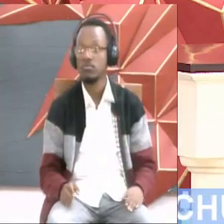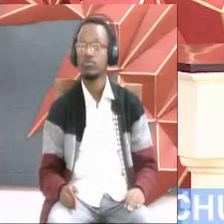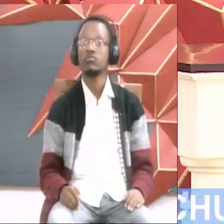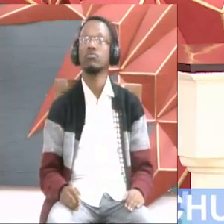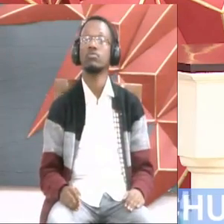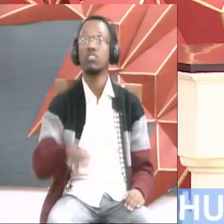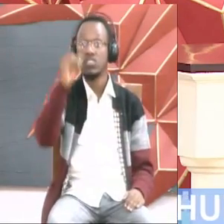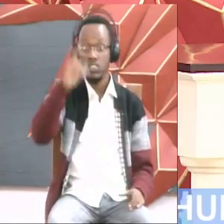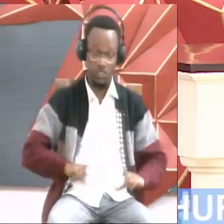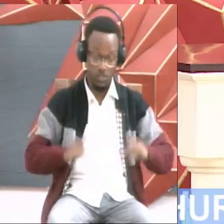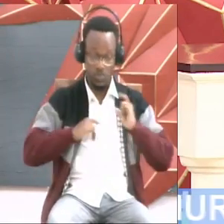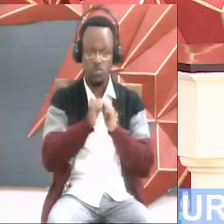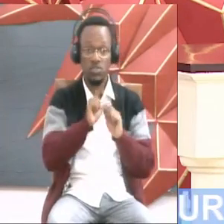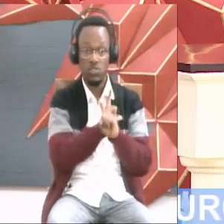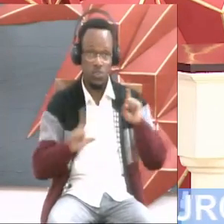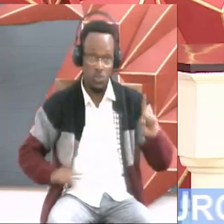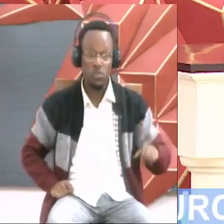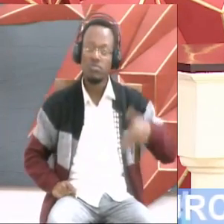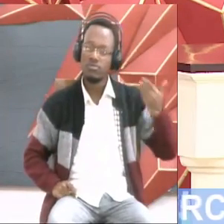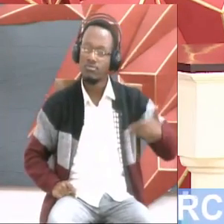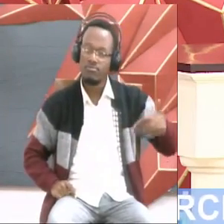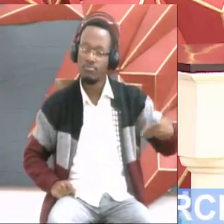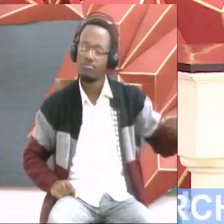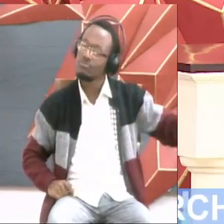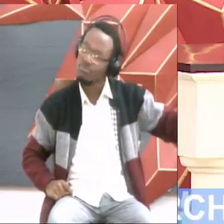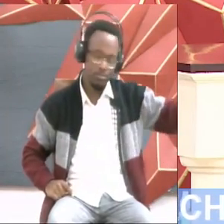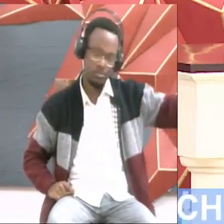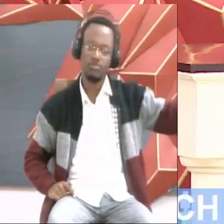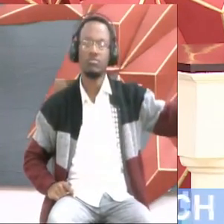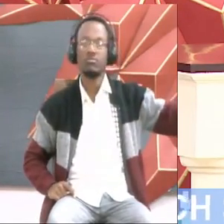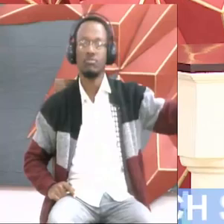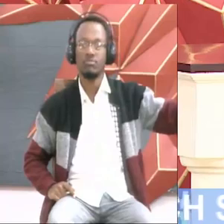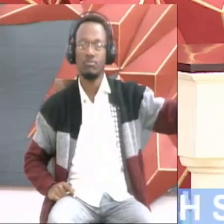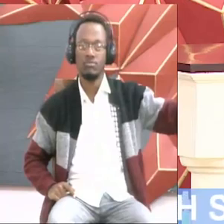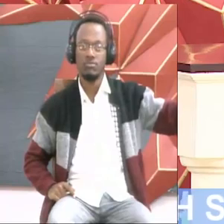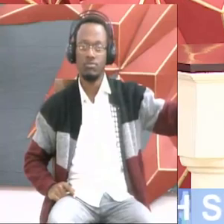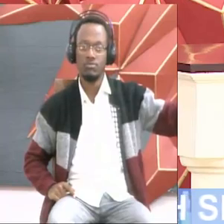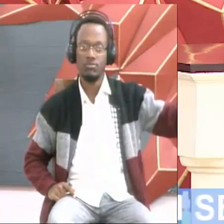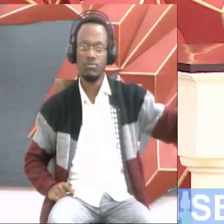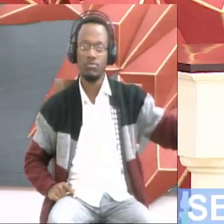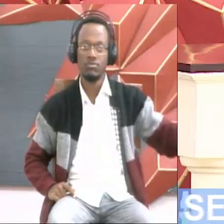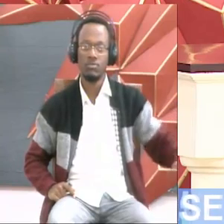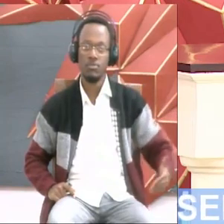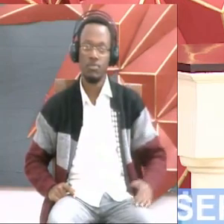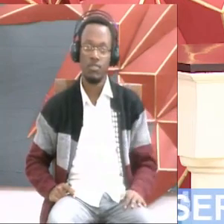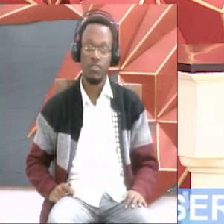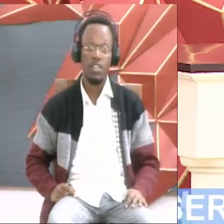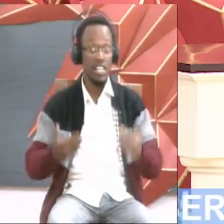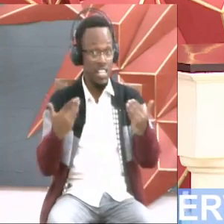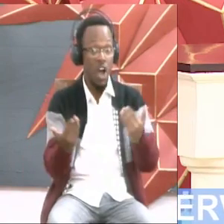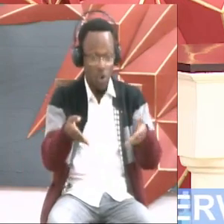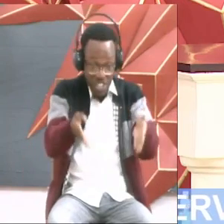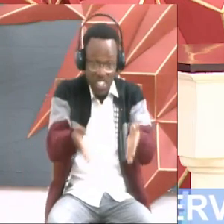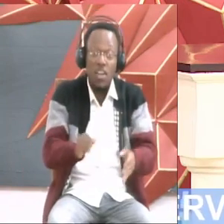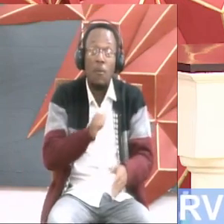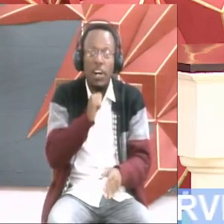kubana n'umwami wacu ibihe bitazoshye Imana ihimbaze si mu minsi rero yo